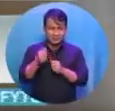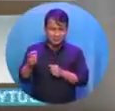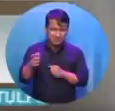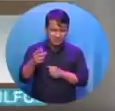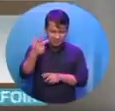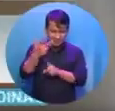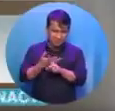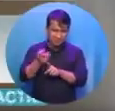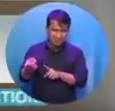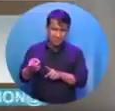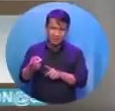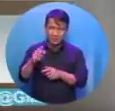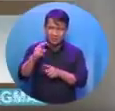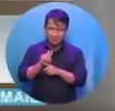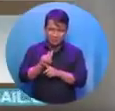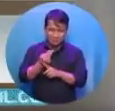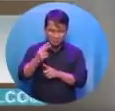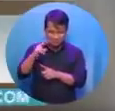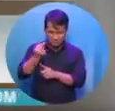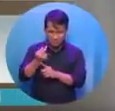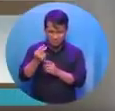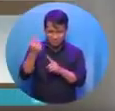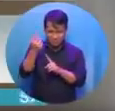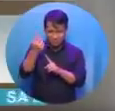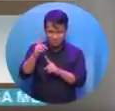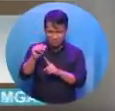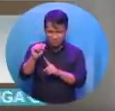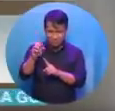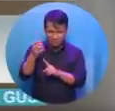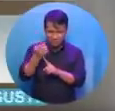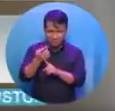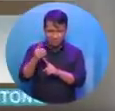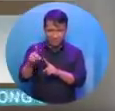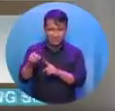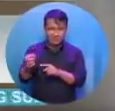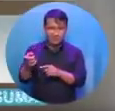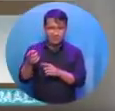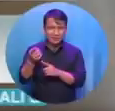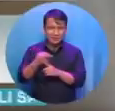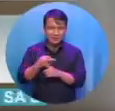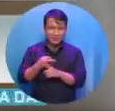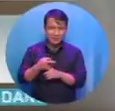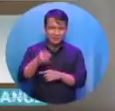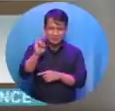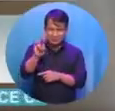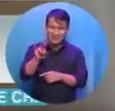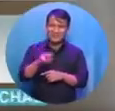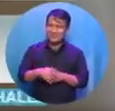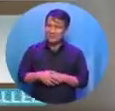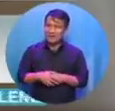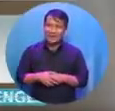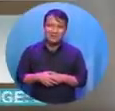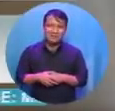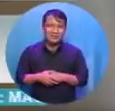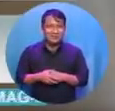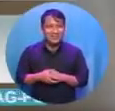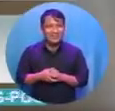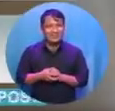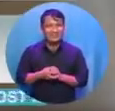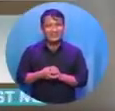3 months na pala kayo ni sir. Kailan bang mansari ninyo? Ano bang mansari nyo? 7 po. 7? Ano